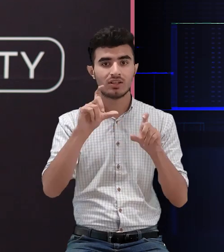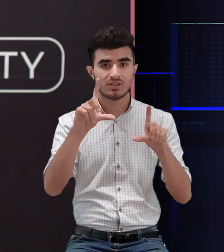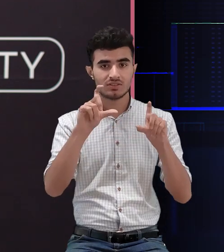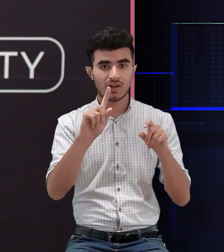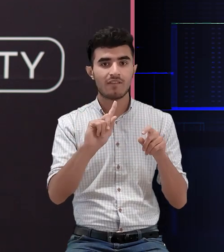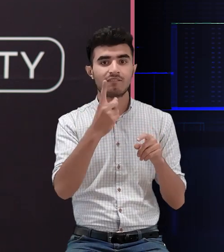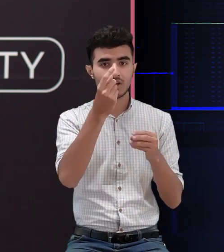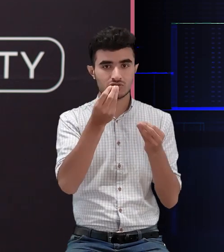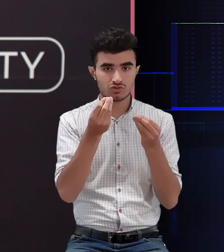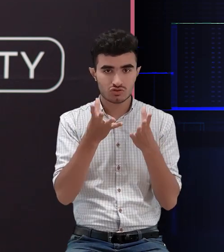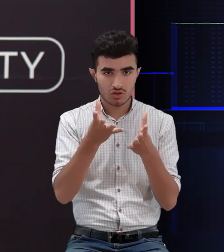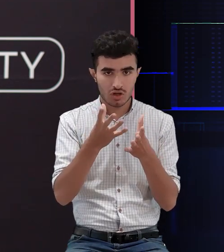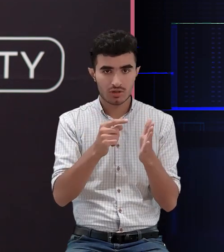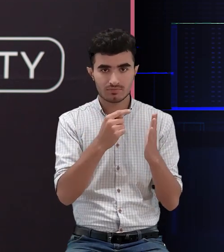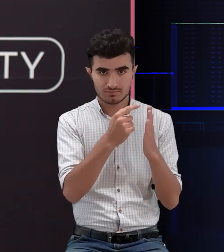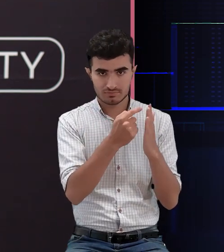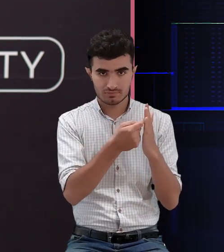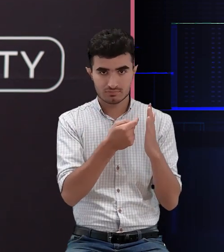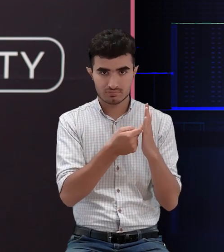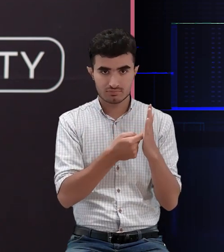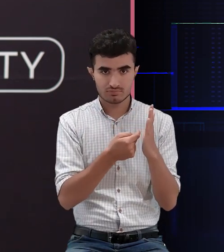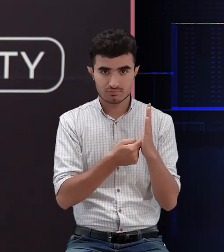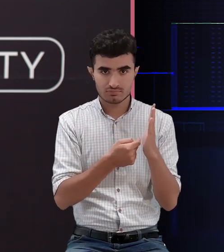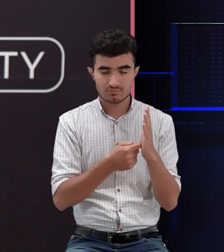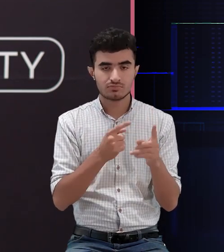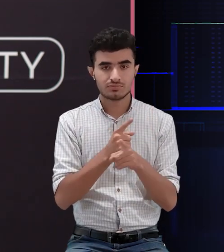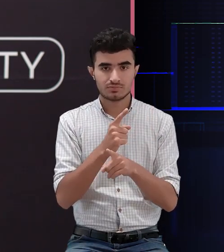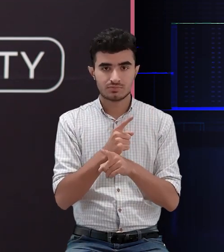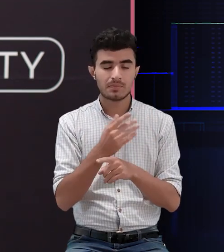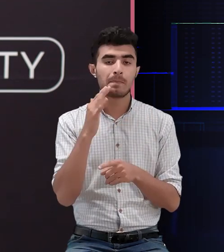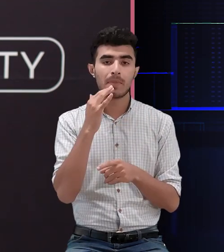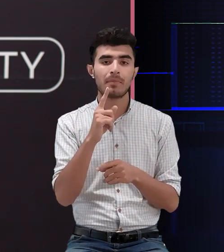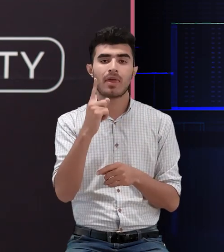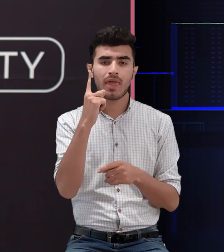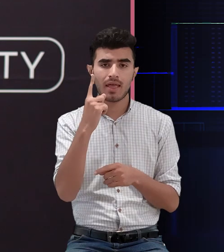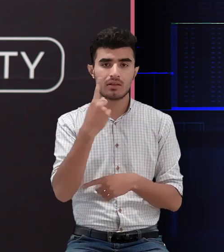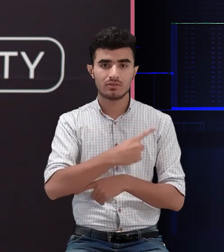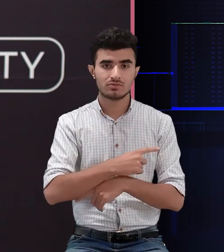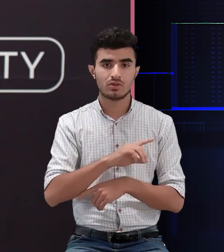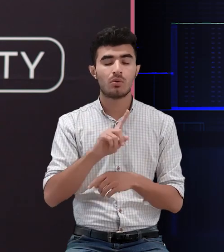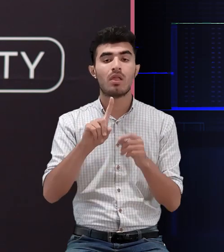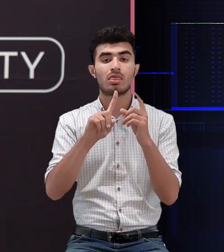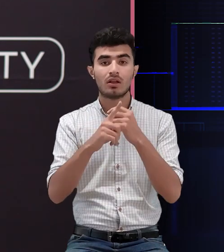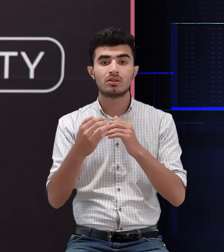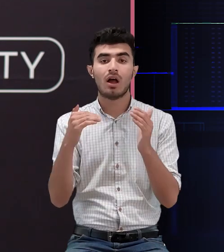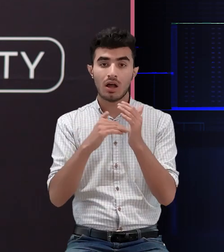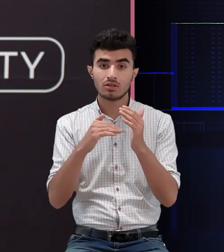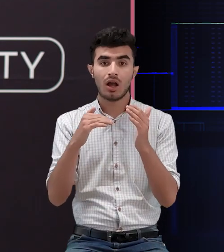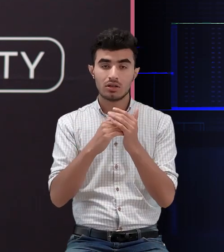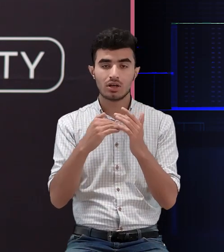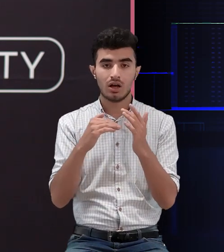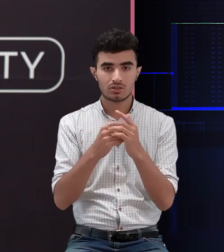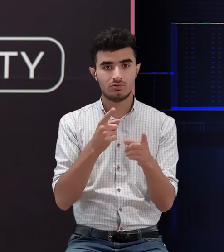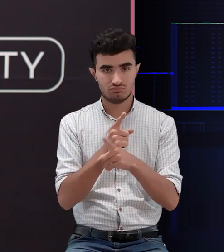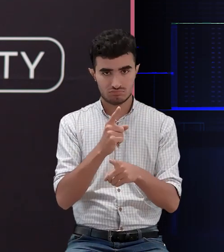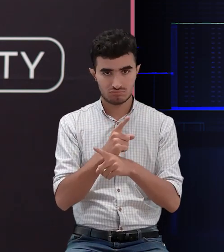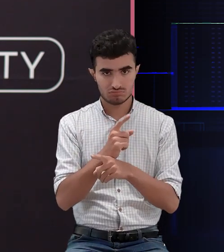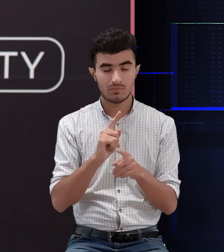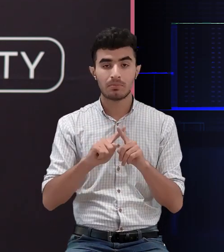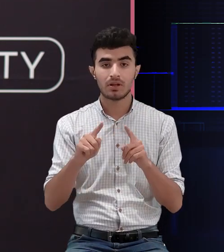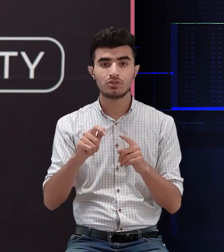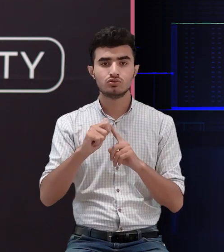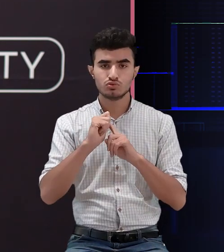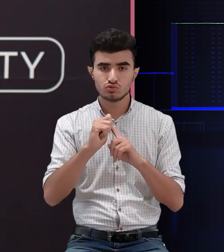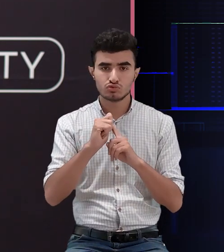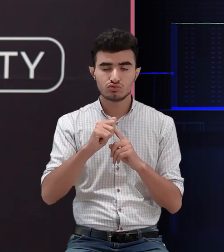आपने लगाई हो. उसके साथ साथ आपको शायद एक दफ़ा के बजाय 10 दफ़ा उस बच्चे को एक बात सिखानी पड़े, मगर हमेशा